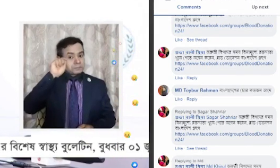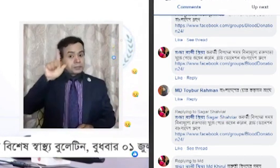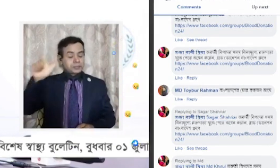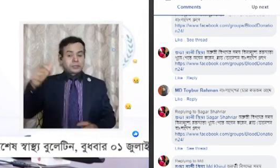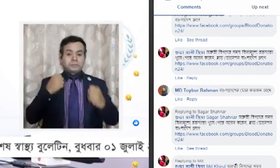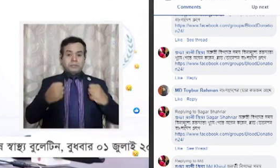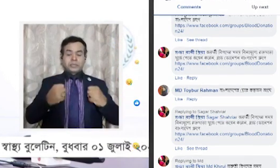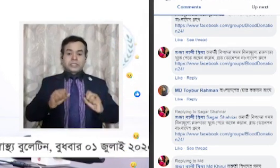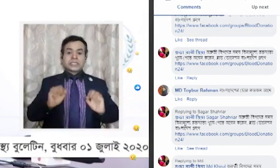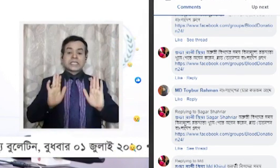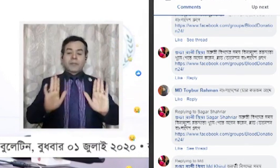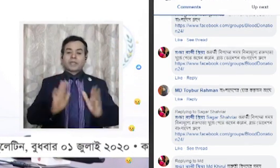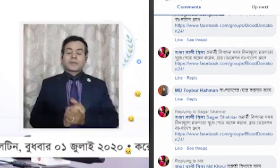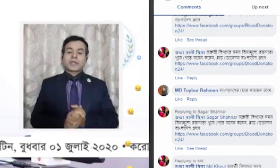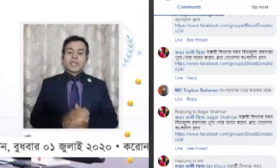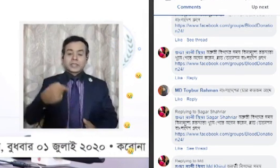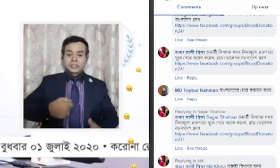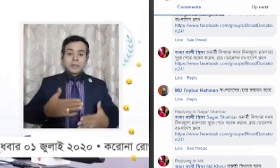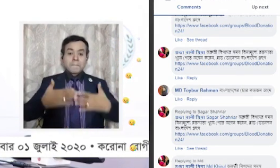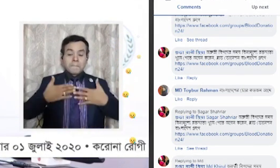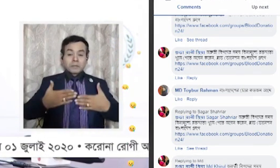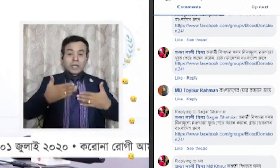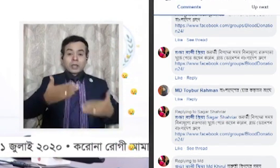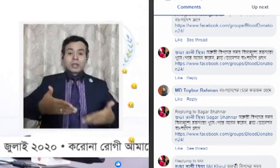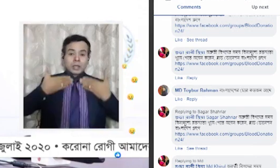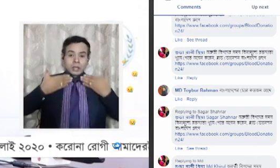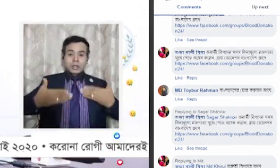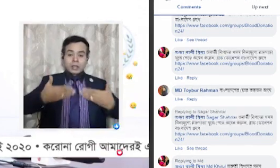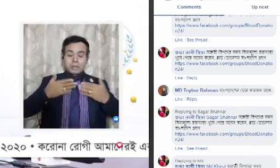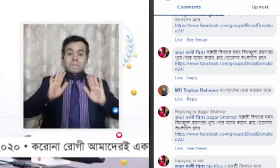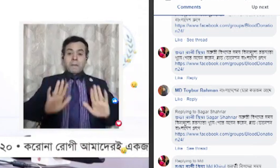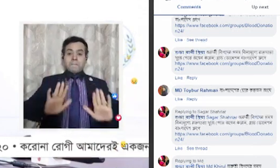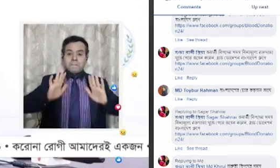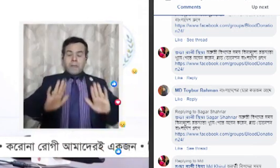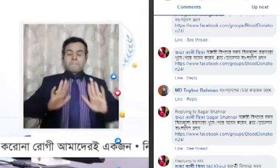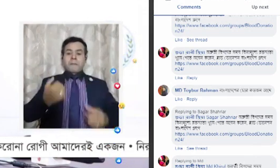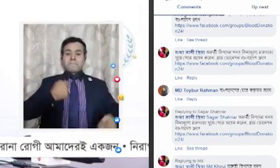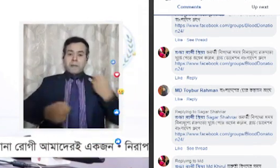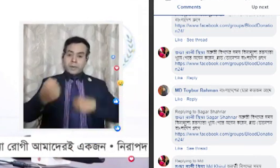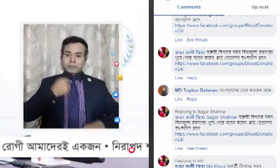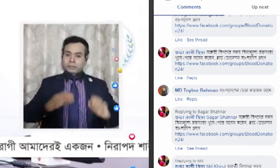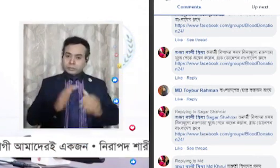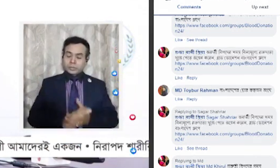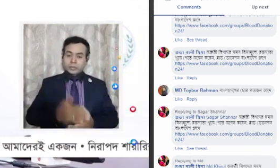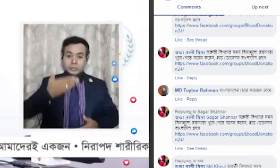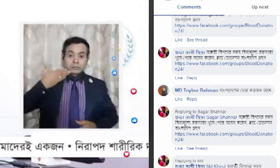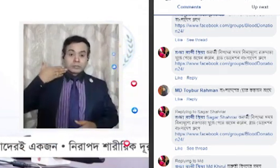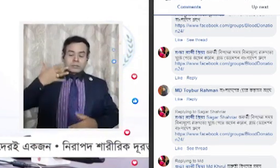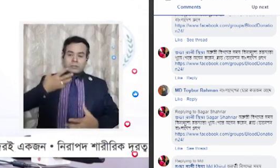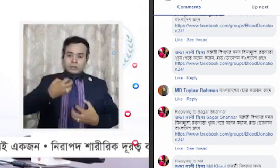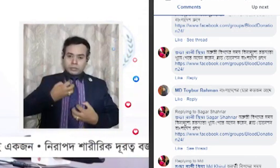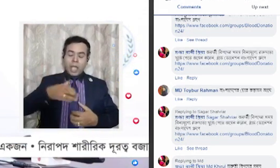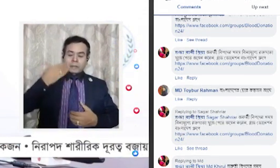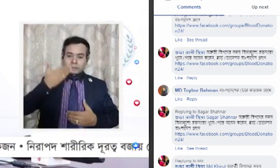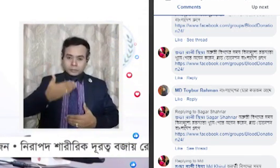না, মানসিক দিক থেকে তারা উজ্জীবিত থাকবেন। নিয়মিতভাবে ব্যায়াম করবেন, বিশেষ করে ফুসফুসের ব্যায়ামের প্রতি দৃষ্টি